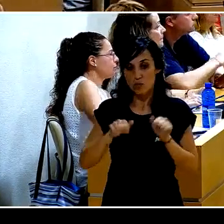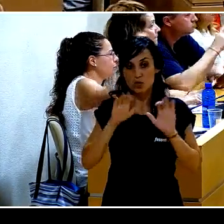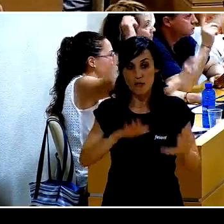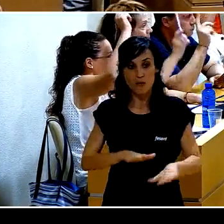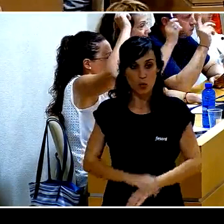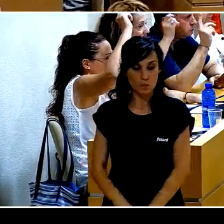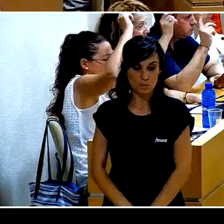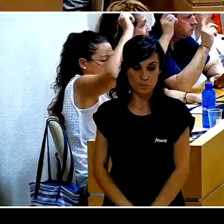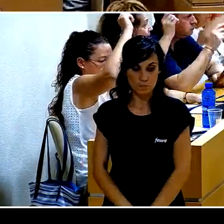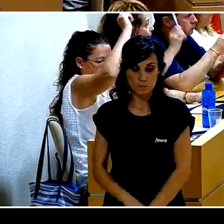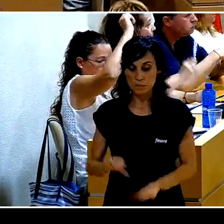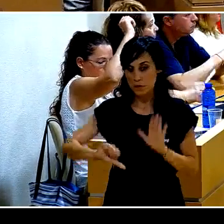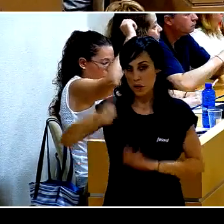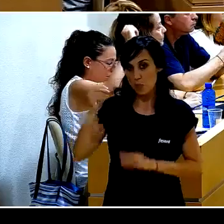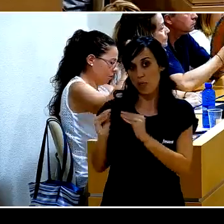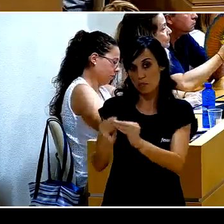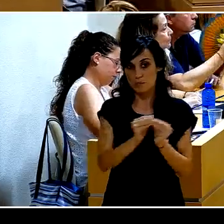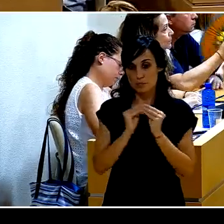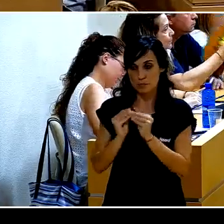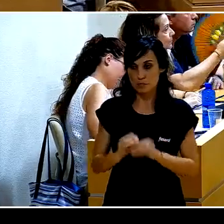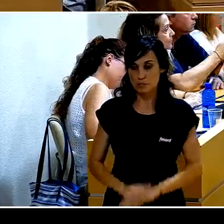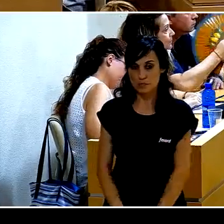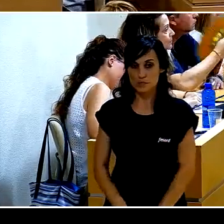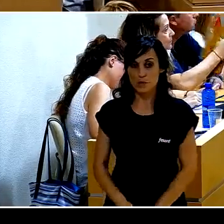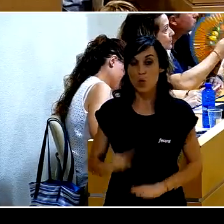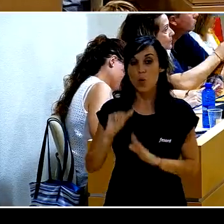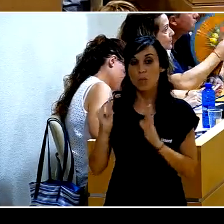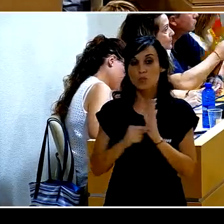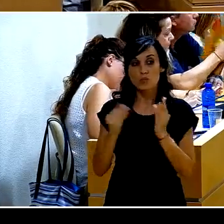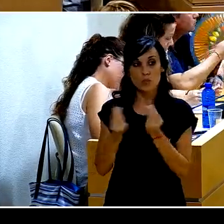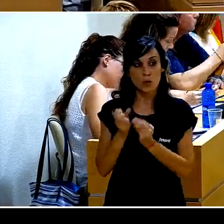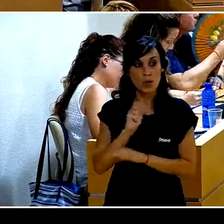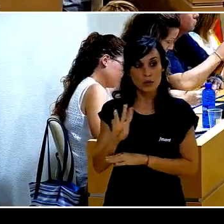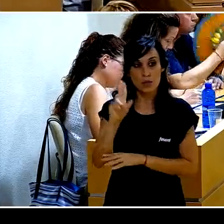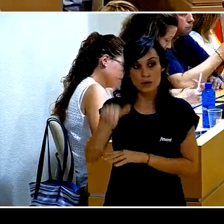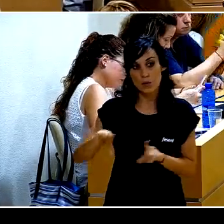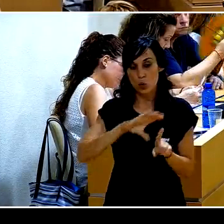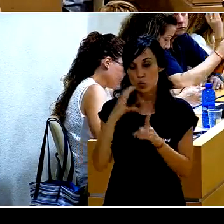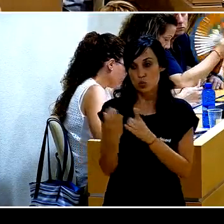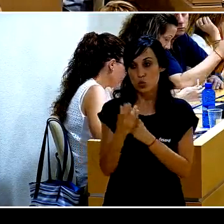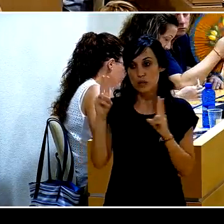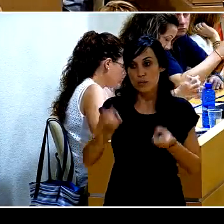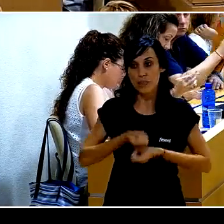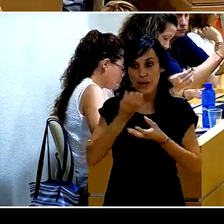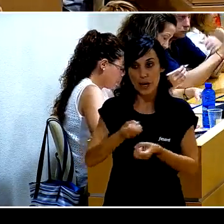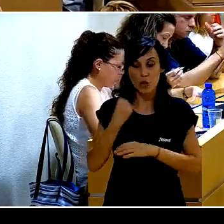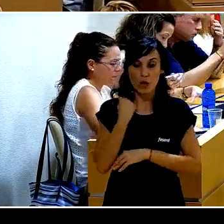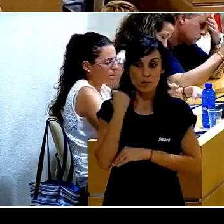proposta. Queda aprovada per unanimitat. El punt número 14 també és de cultura. Es tracta de la declaració de